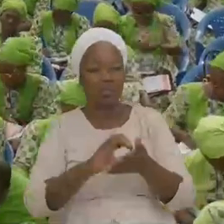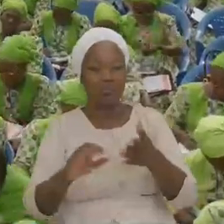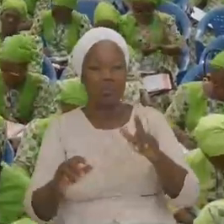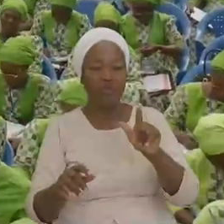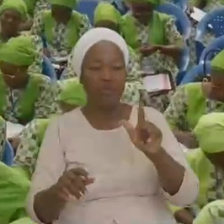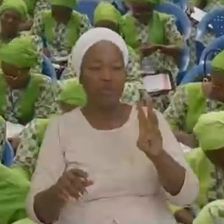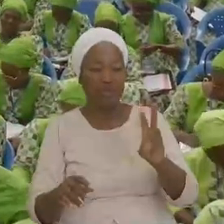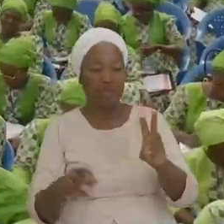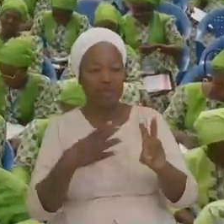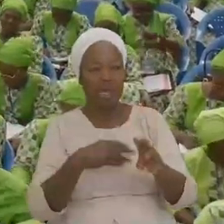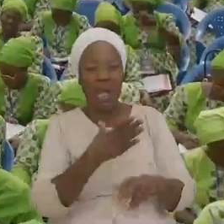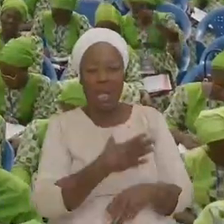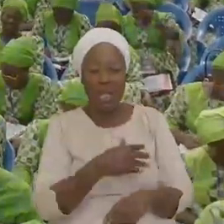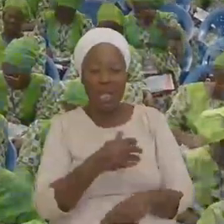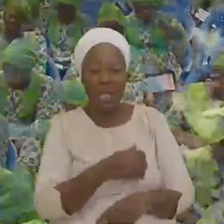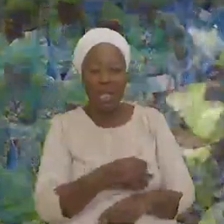Voyez le verset 26.